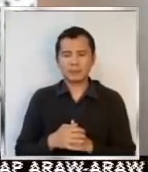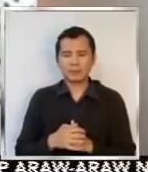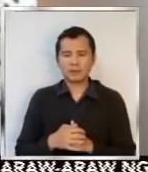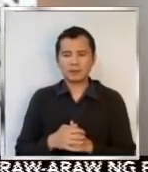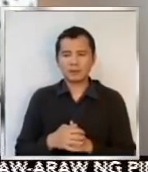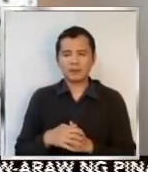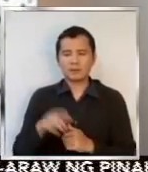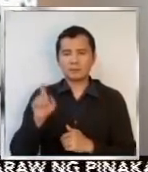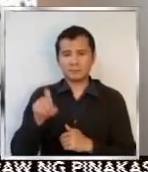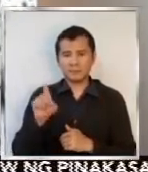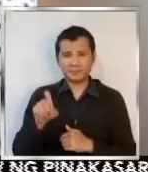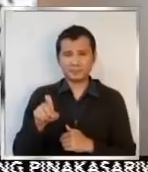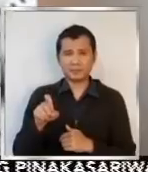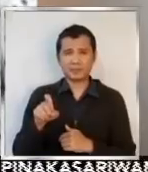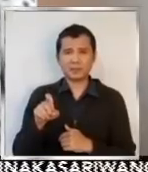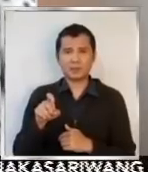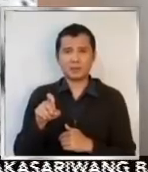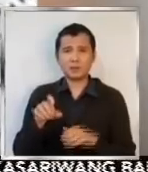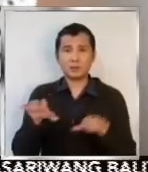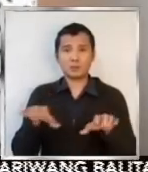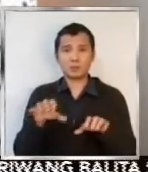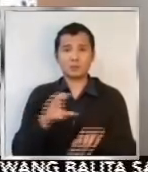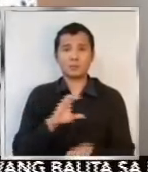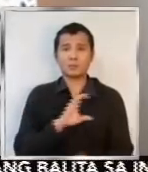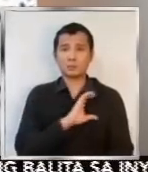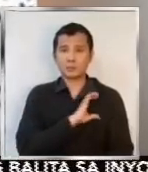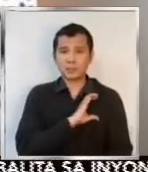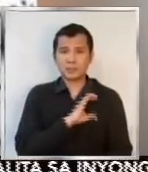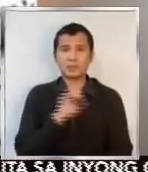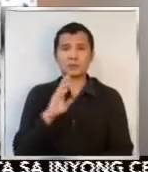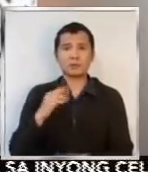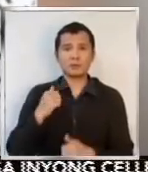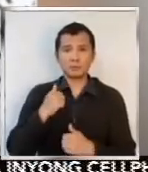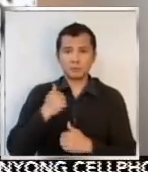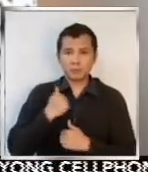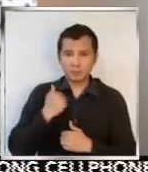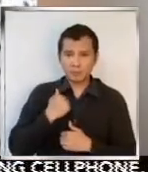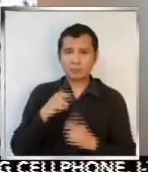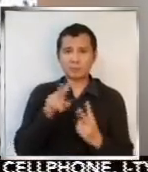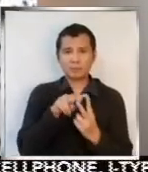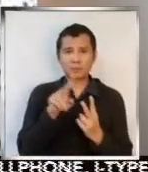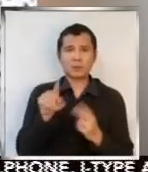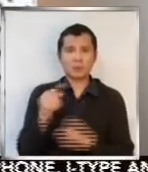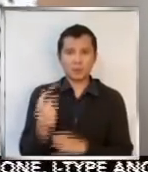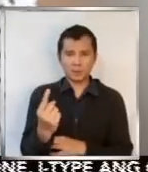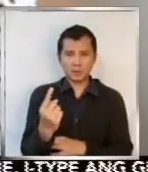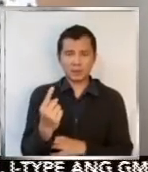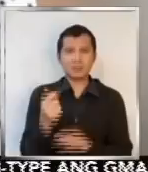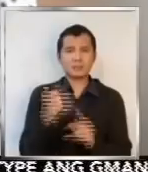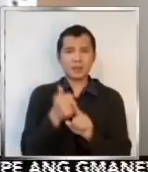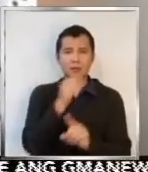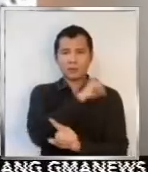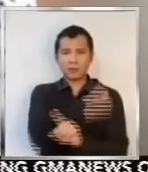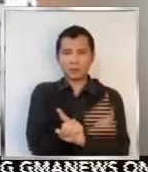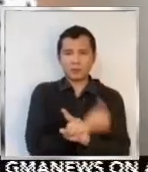lamang ng isang police or members ng Armed Forces of the Philippines, duly authorized and